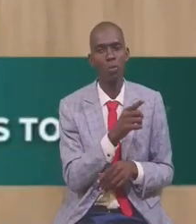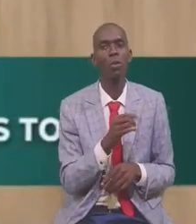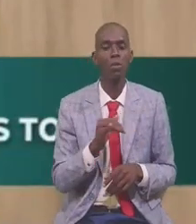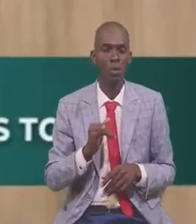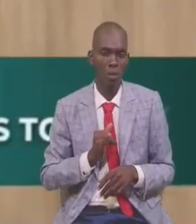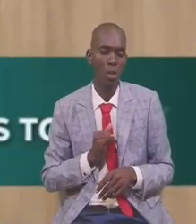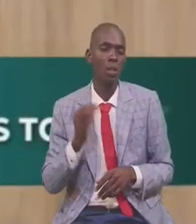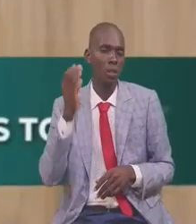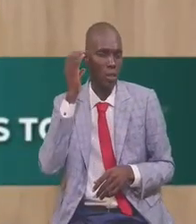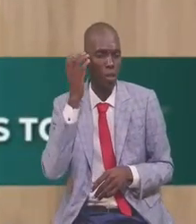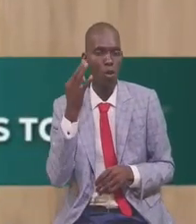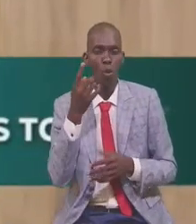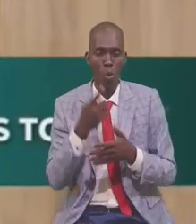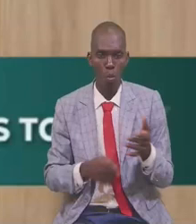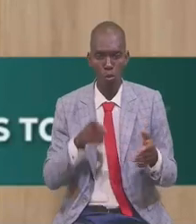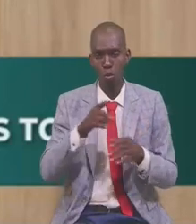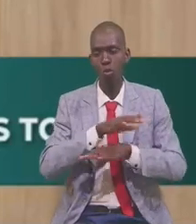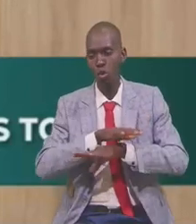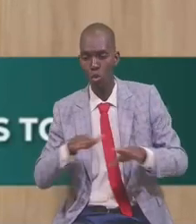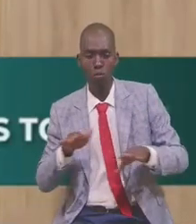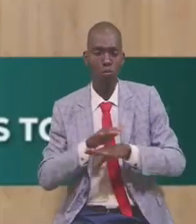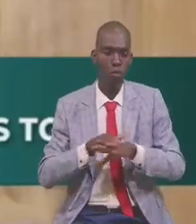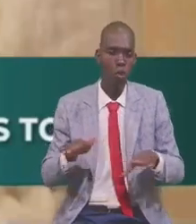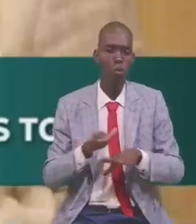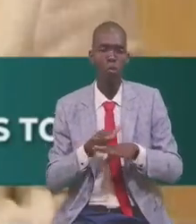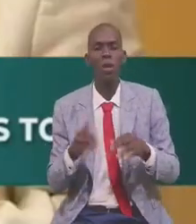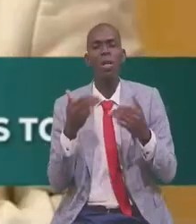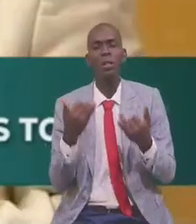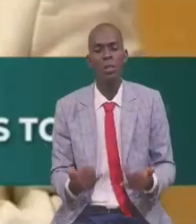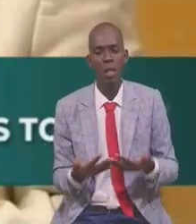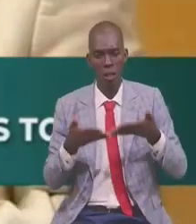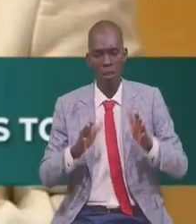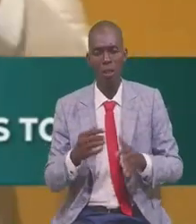J'entends ce que tu ne fais pas. Maintenant, entendons ce que tu fais.